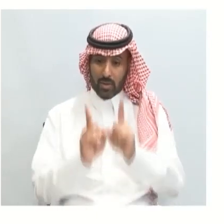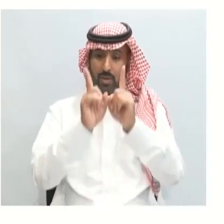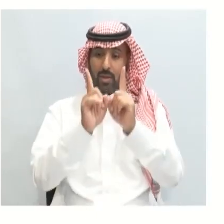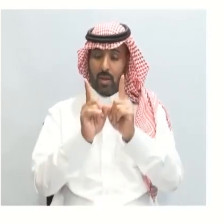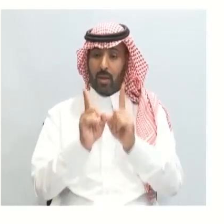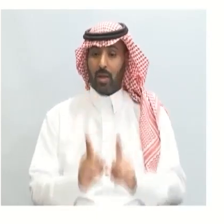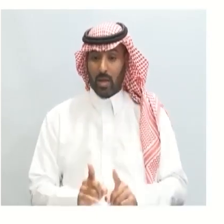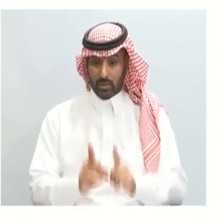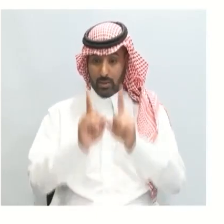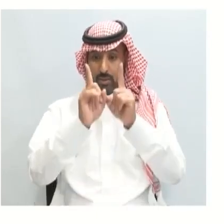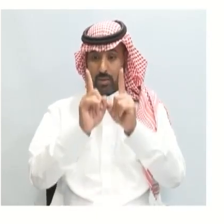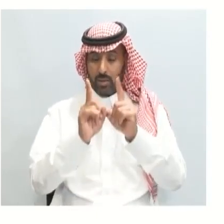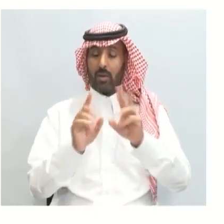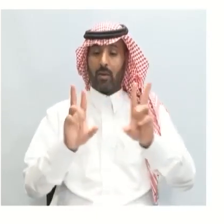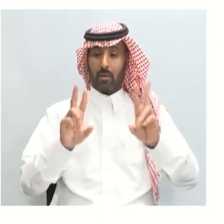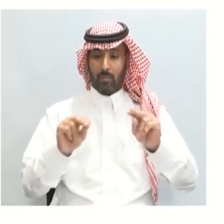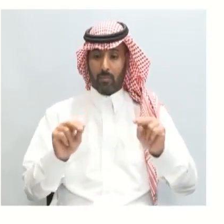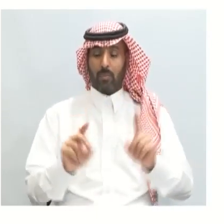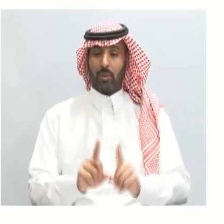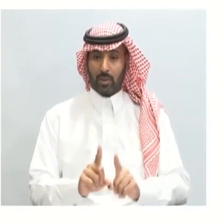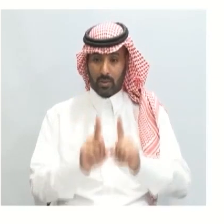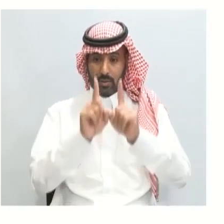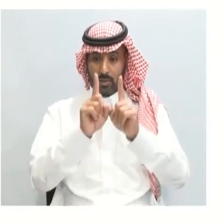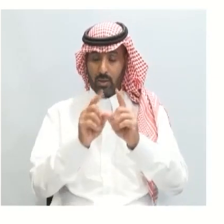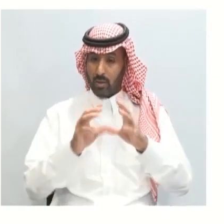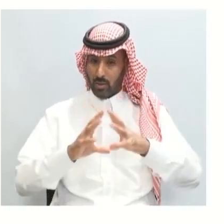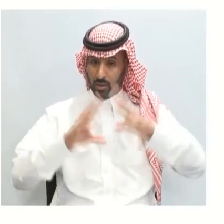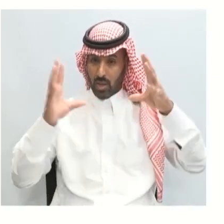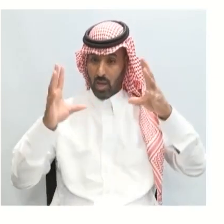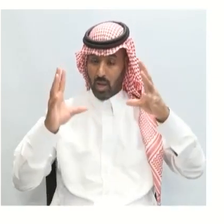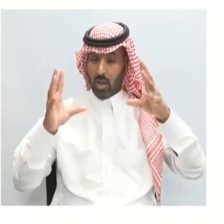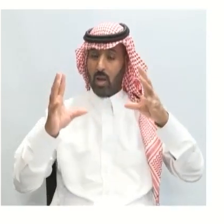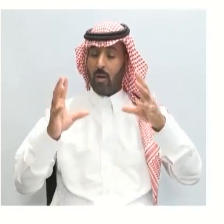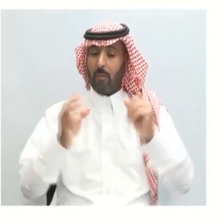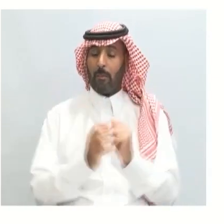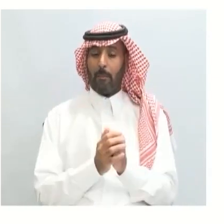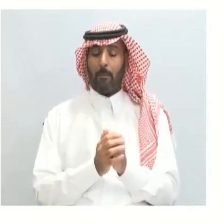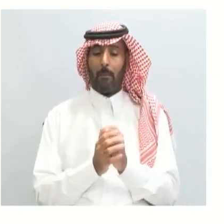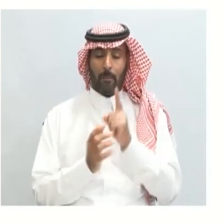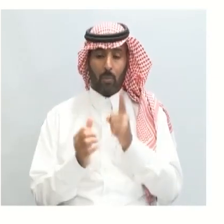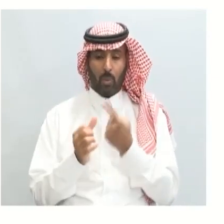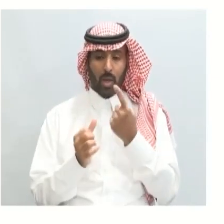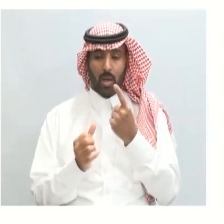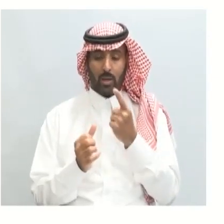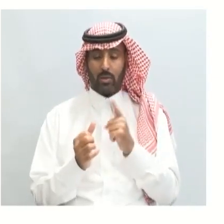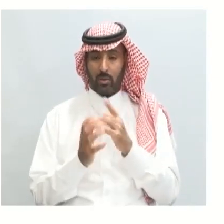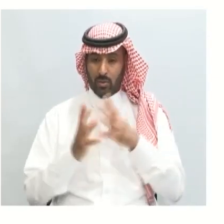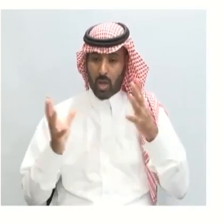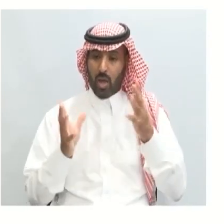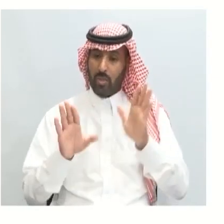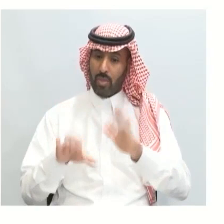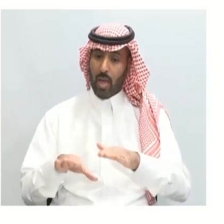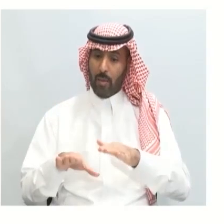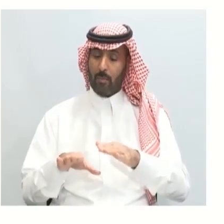ماذا طرديه احسنتم اذا نلاحظ ازدياد حجم الغاز المحصور عند واحد الضغط سيكون ثابت